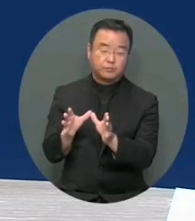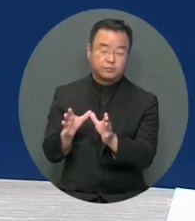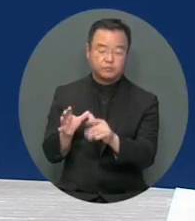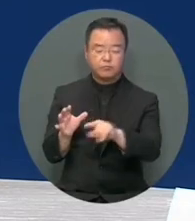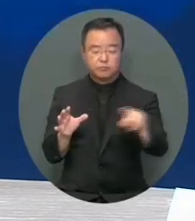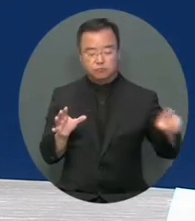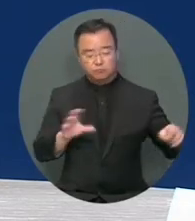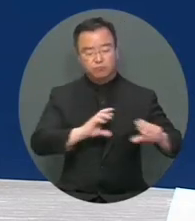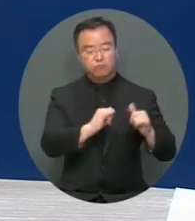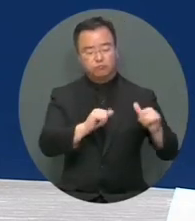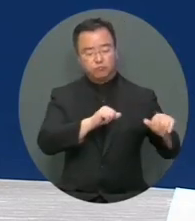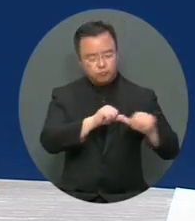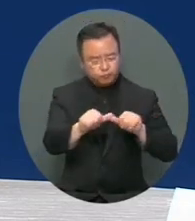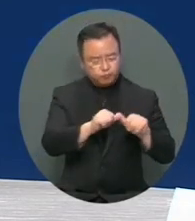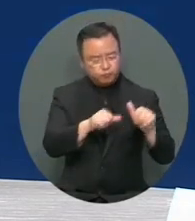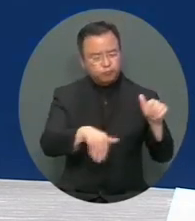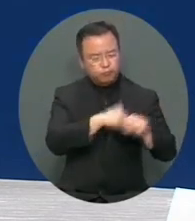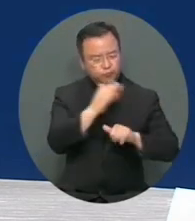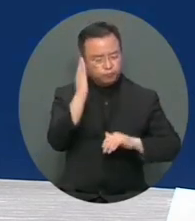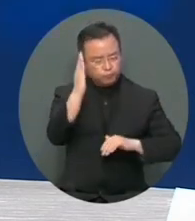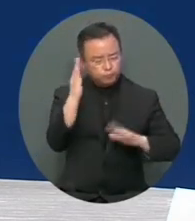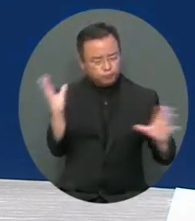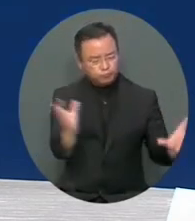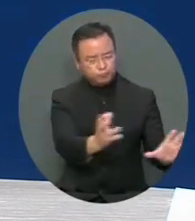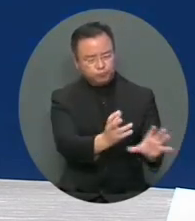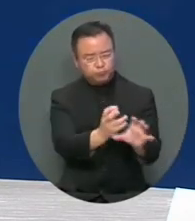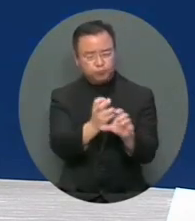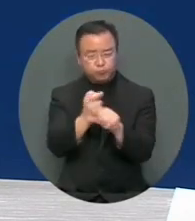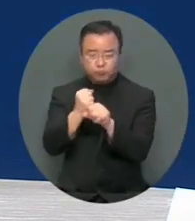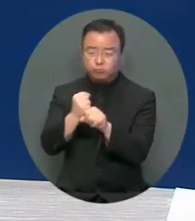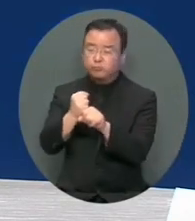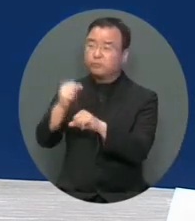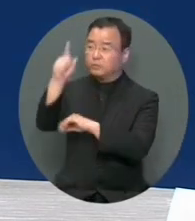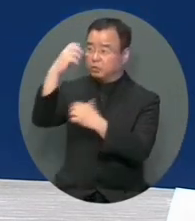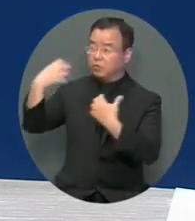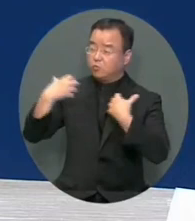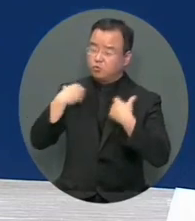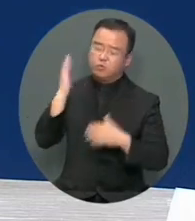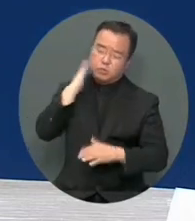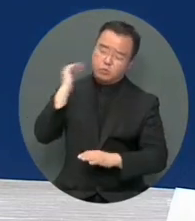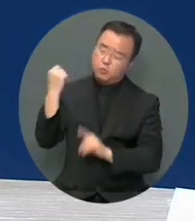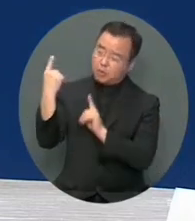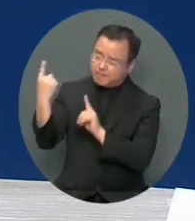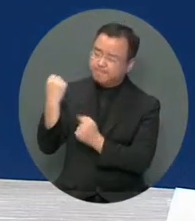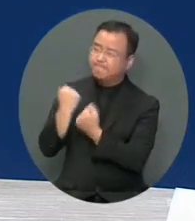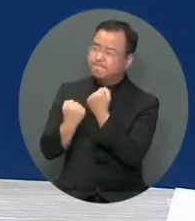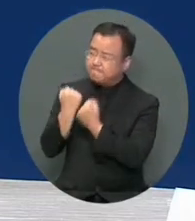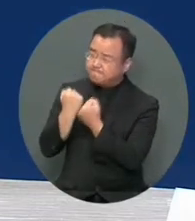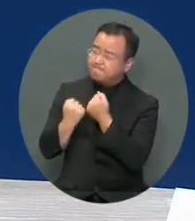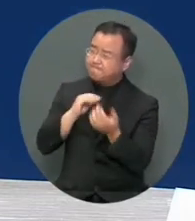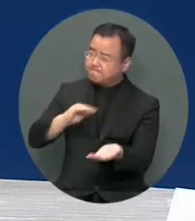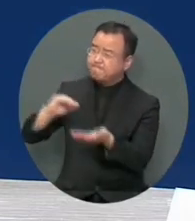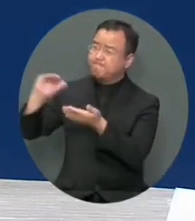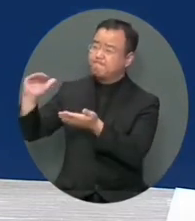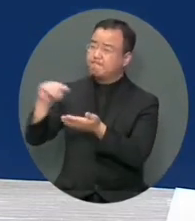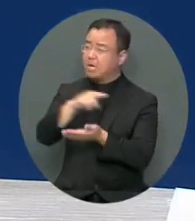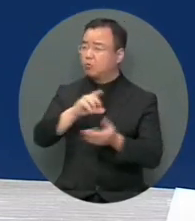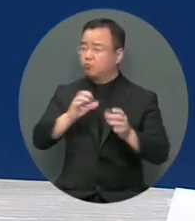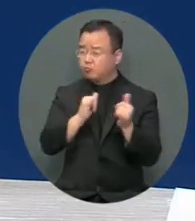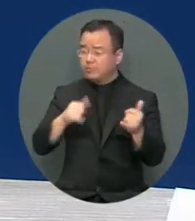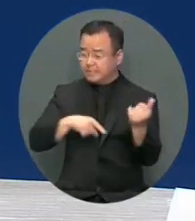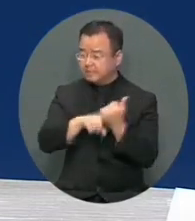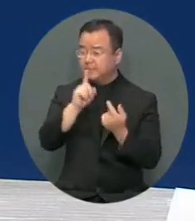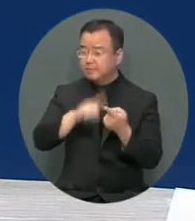국민들의 여론을 수렴해서 대통령과 정부를 설득해서 국민의 여론에 따라갈 수 있도록 유도하는 것이